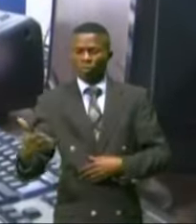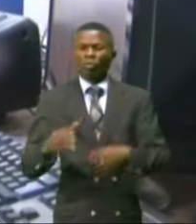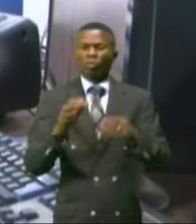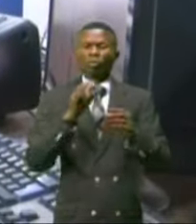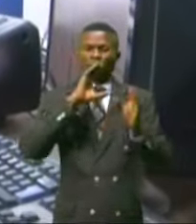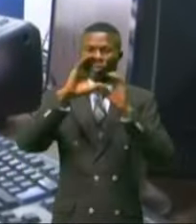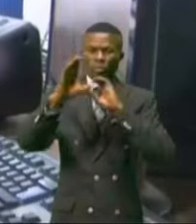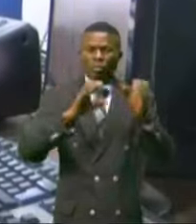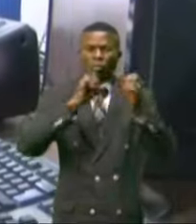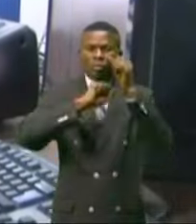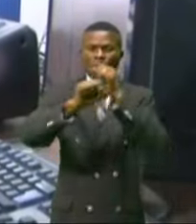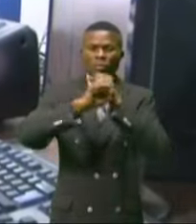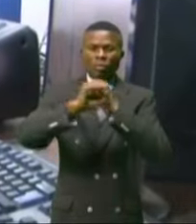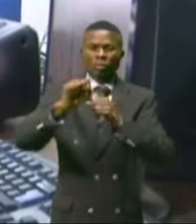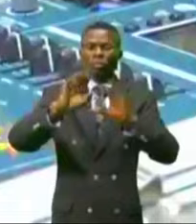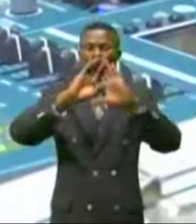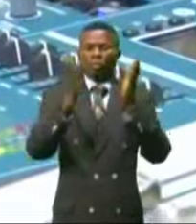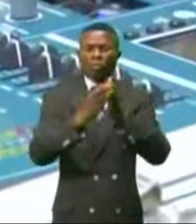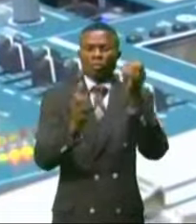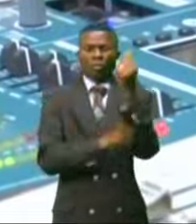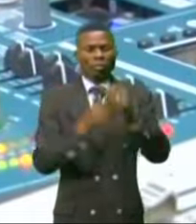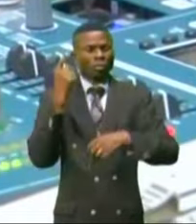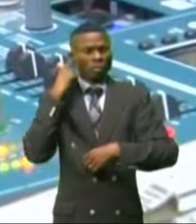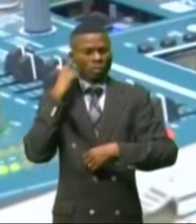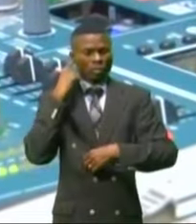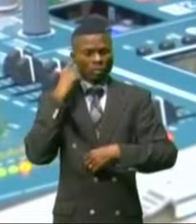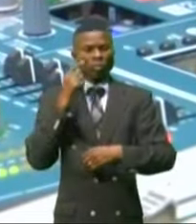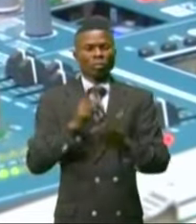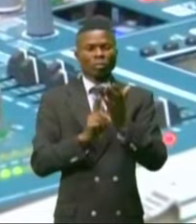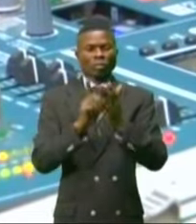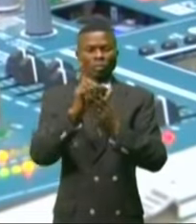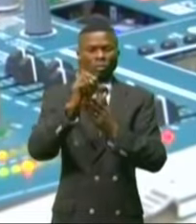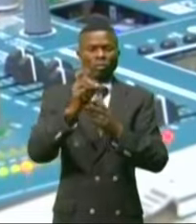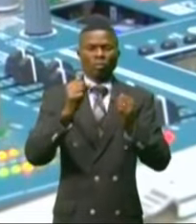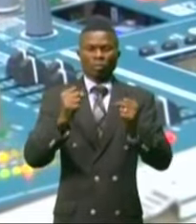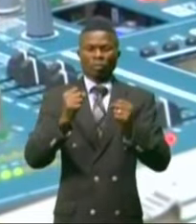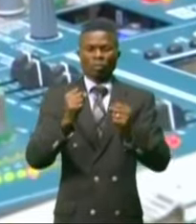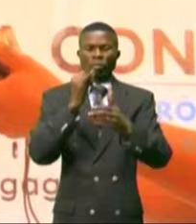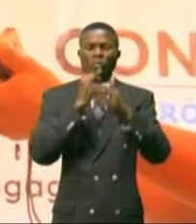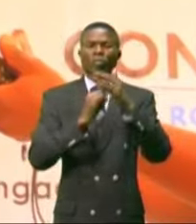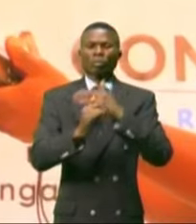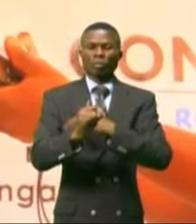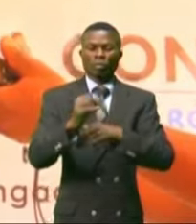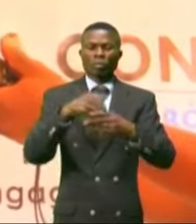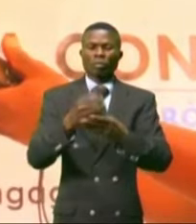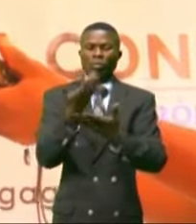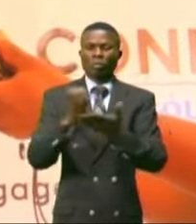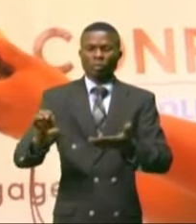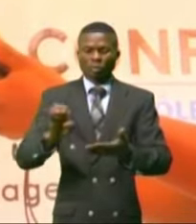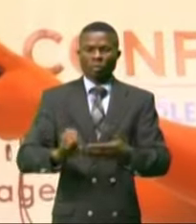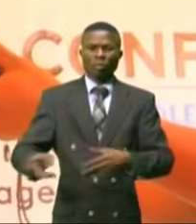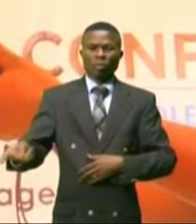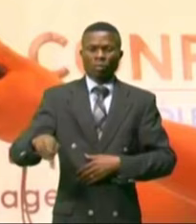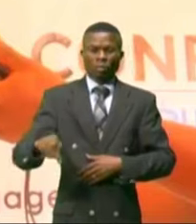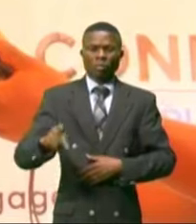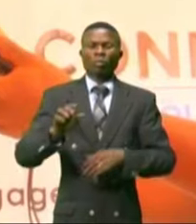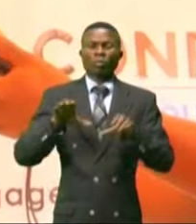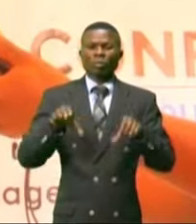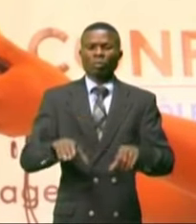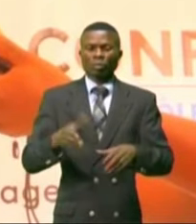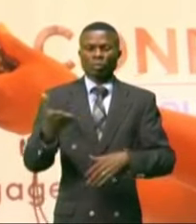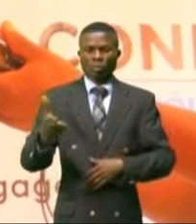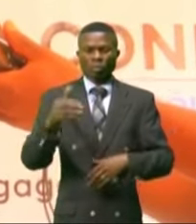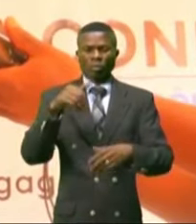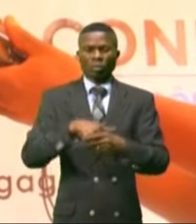la sensibilisation des auditeurs en vue de booster les processus du développement durable et intégral dans cette partie du territoire national. À